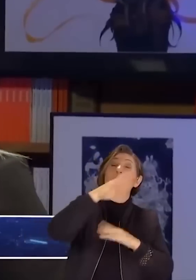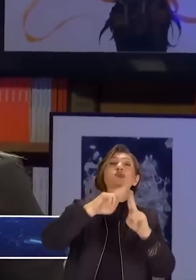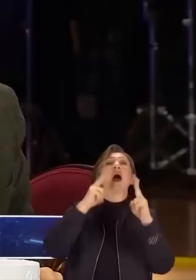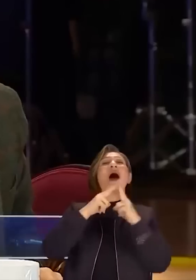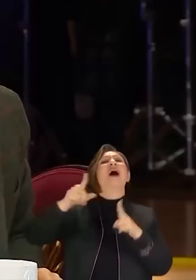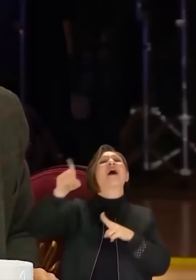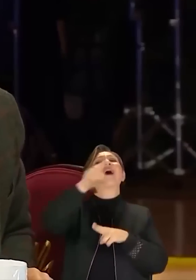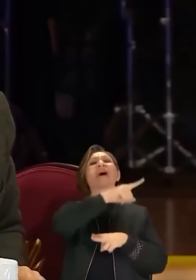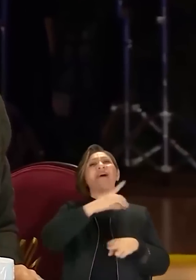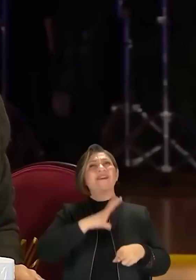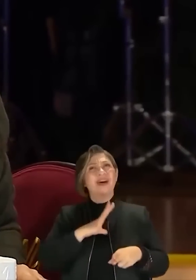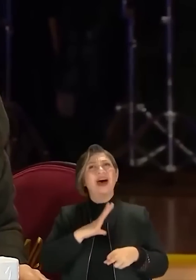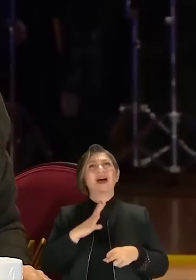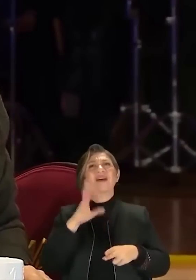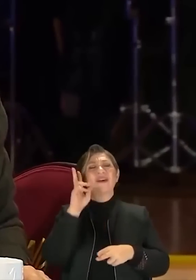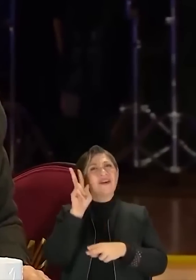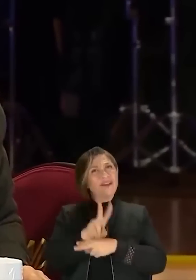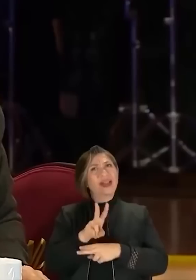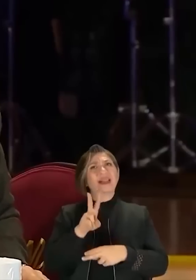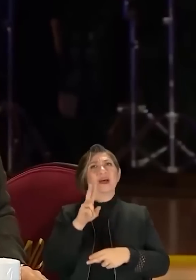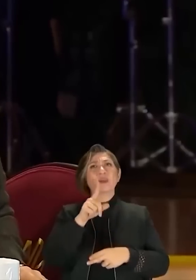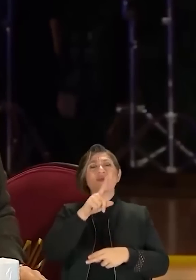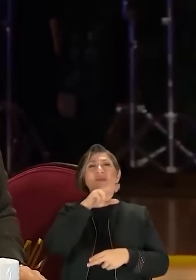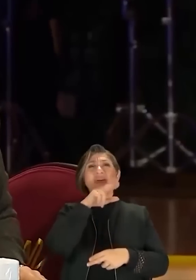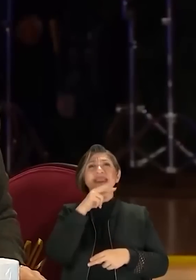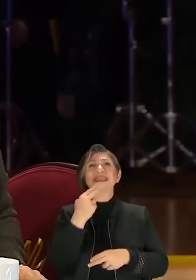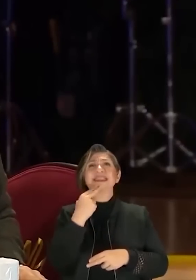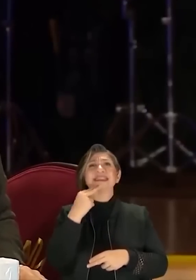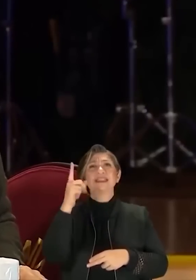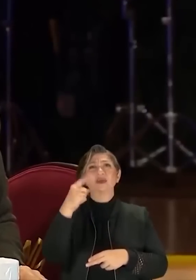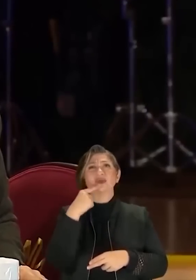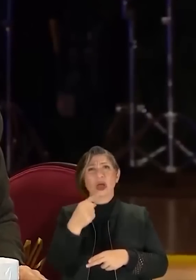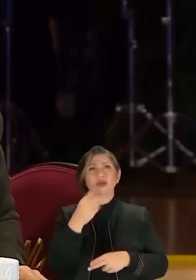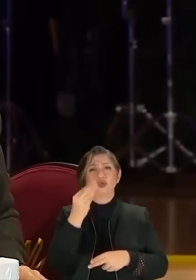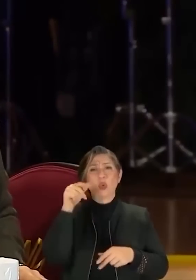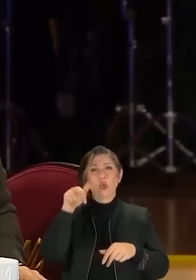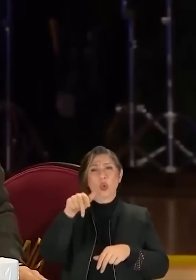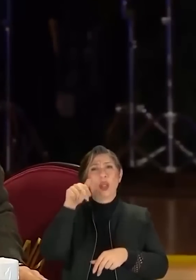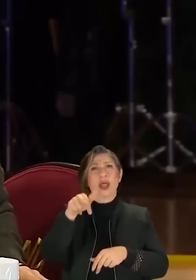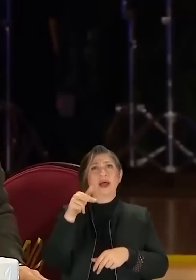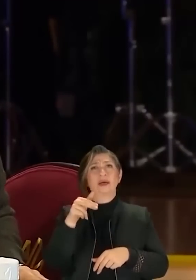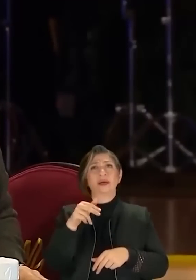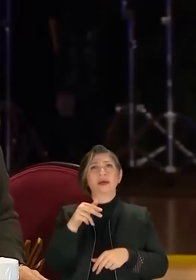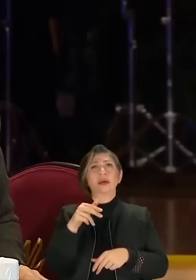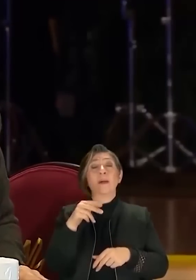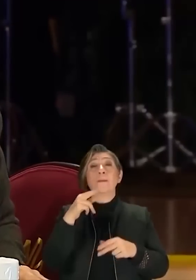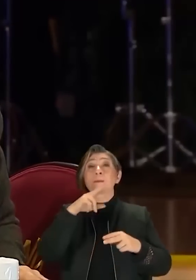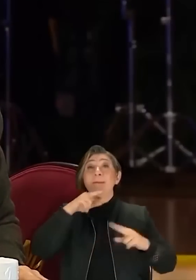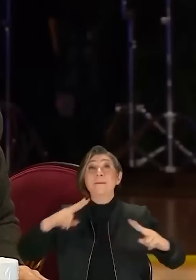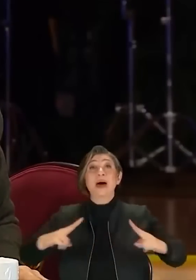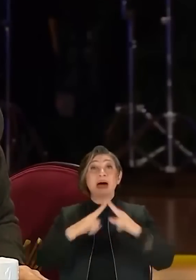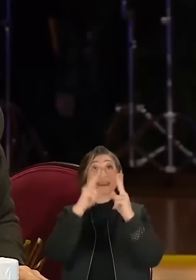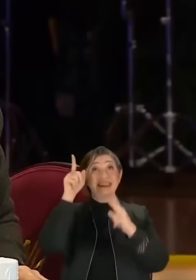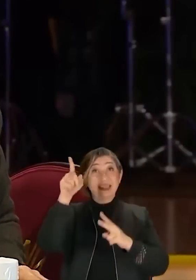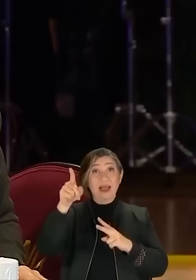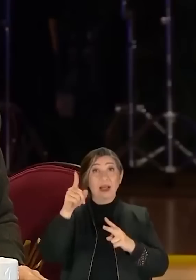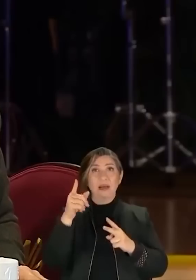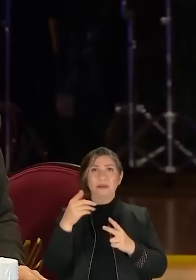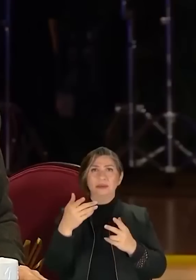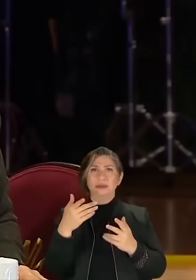var. Ben vallahi şeyde bu Fransız kadınları diyor. Hani böyle çok yürüyorlar bilmem ne filan. Paris'te falan